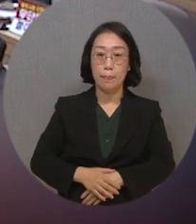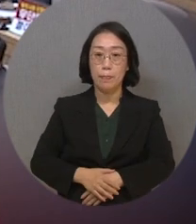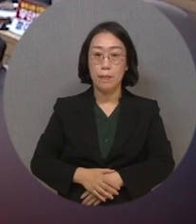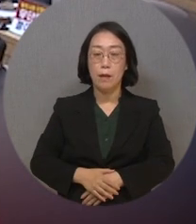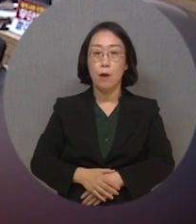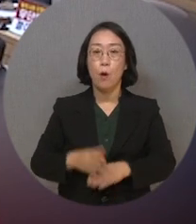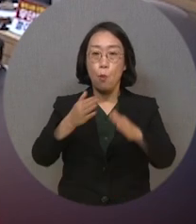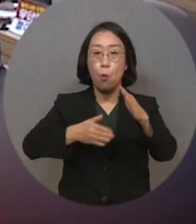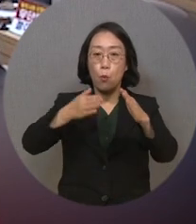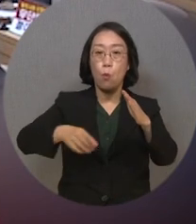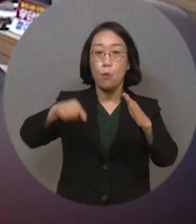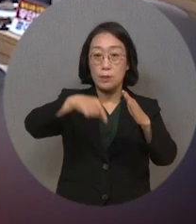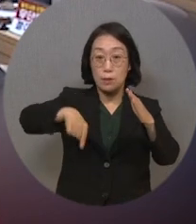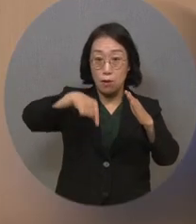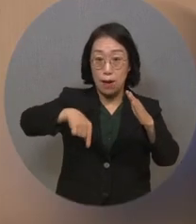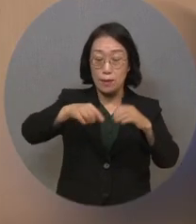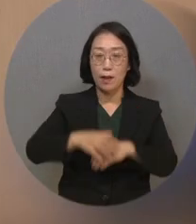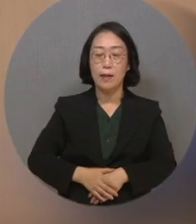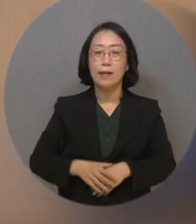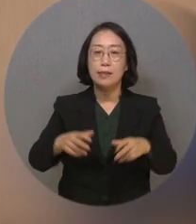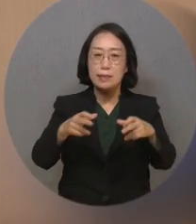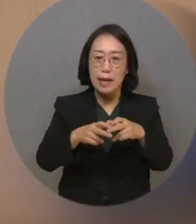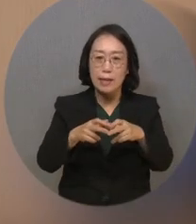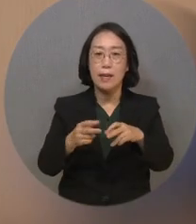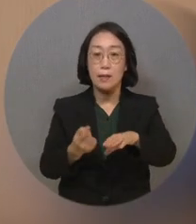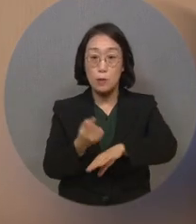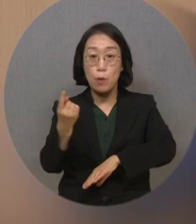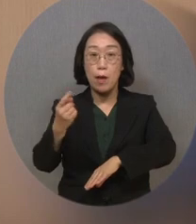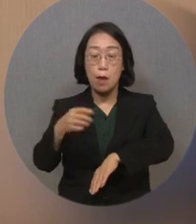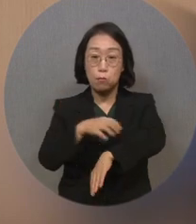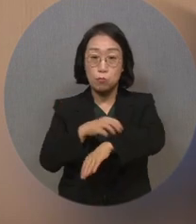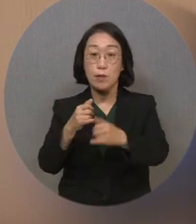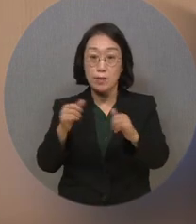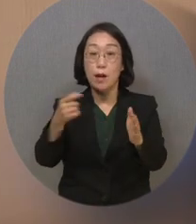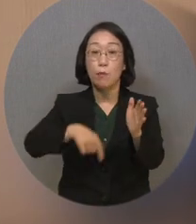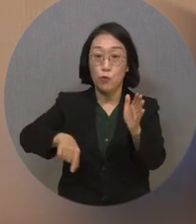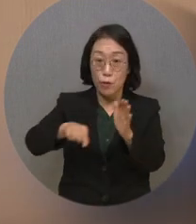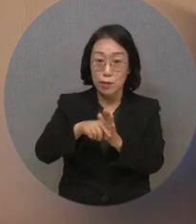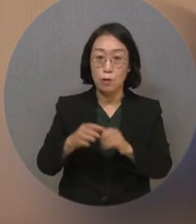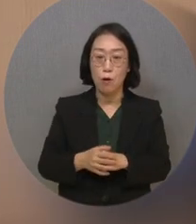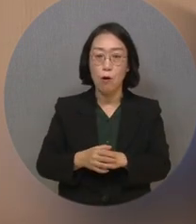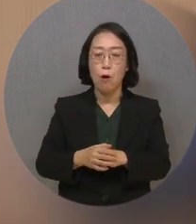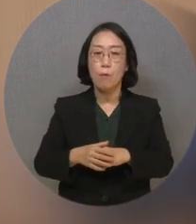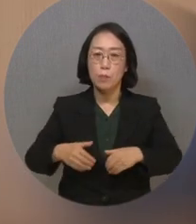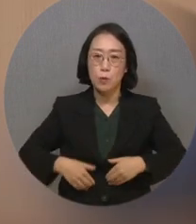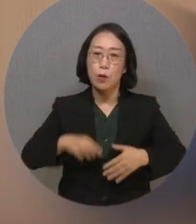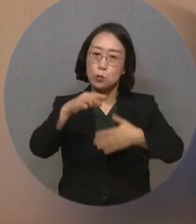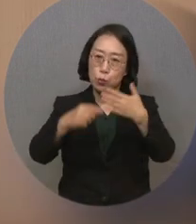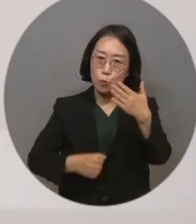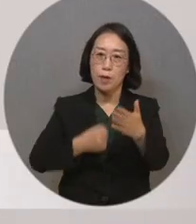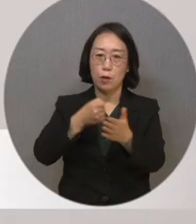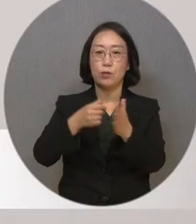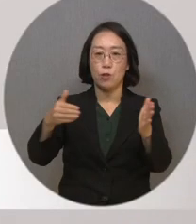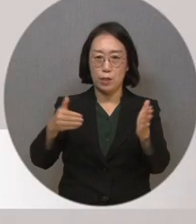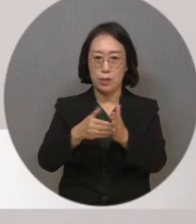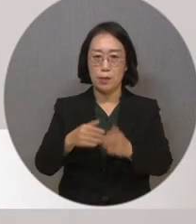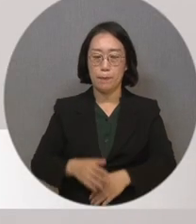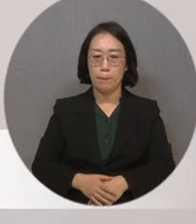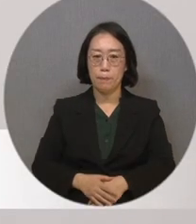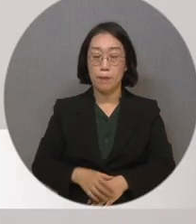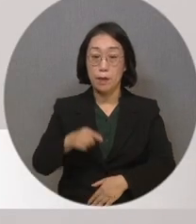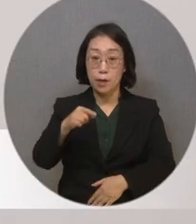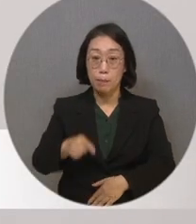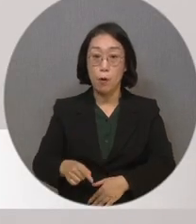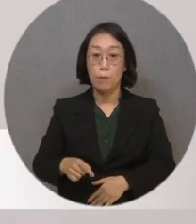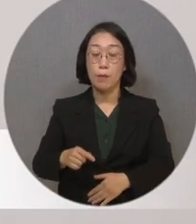공공시설 내 장애인 등의 설치운영 조래 일부개정 조례안을 의결했습니다 아 이번 조리한